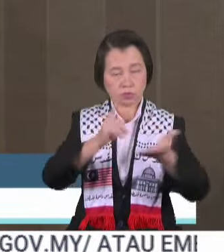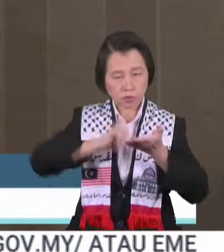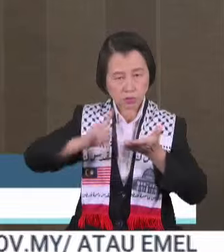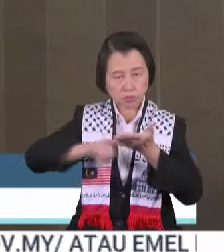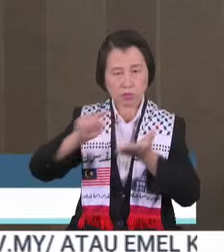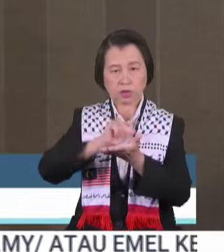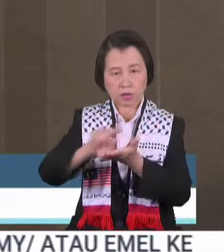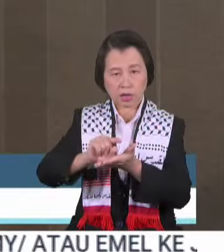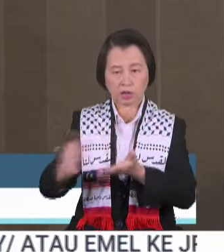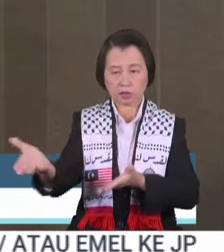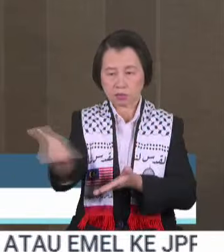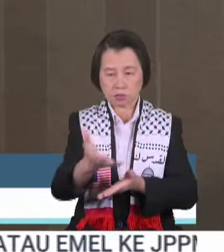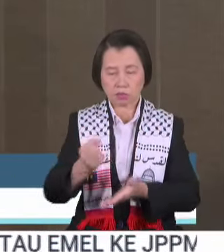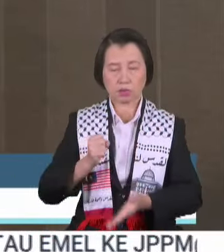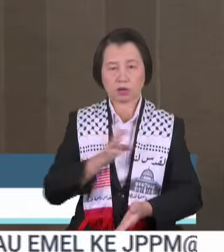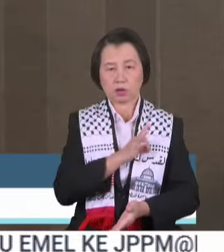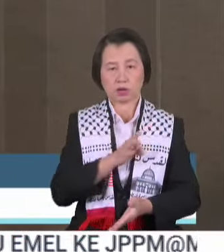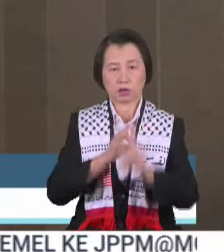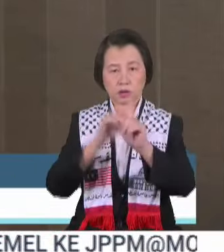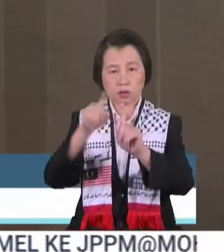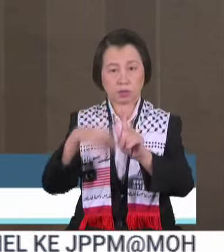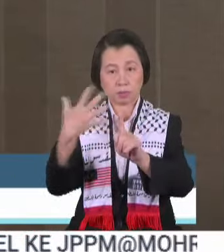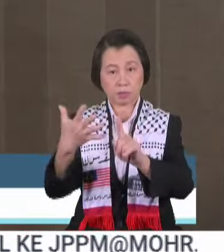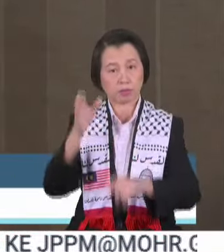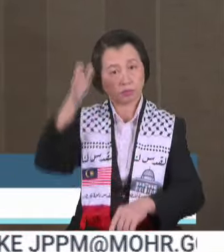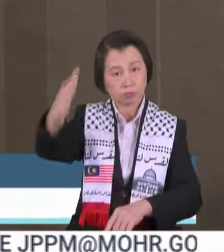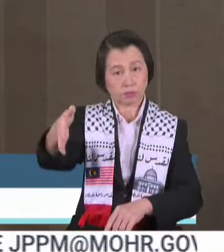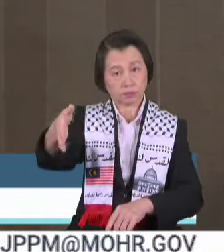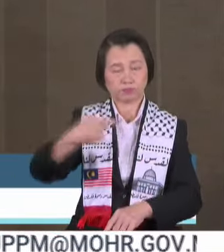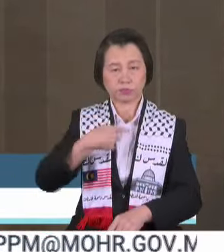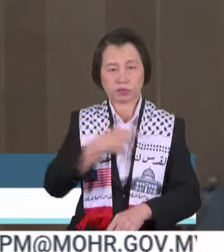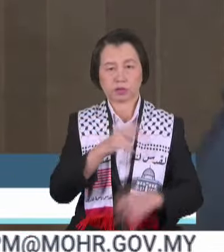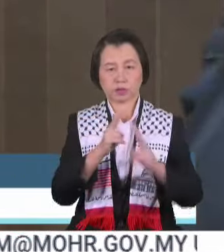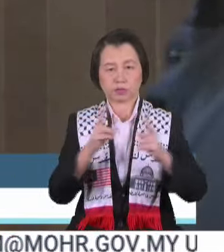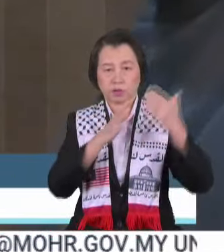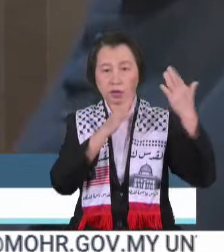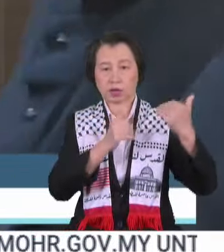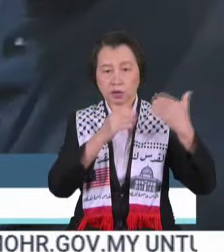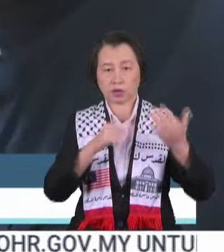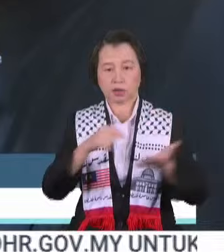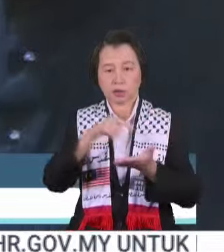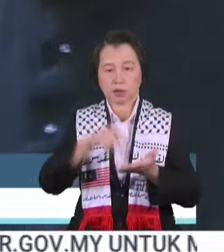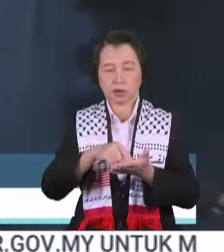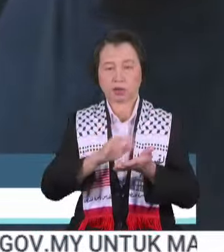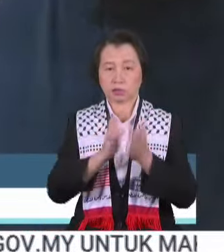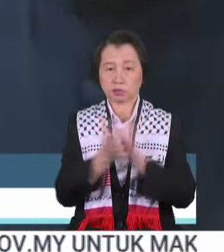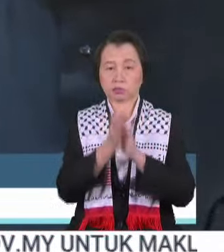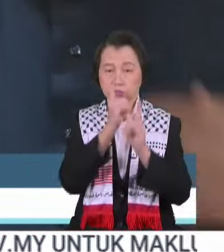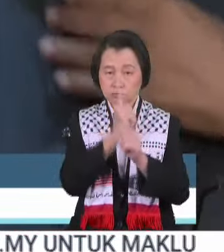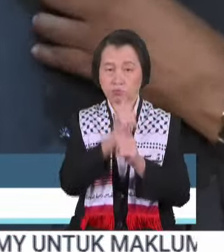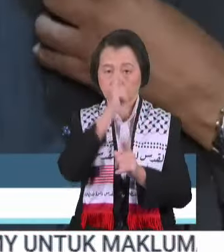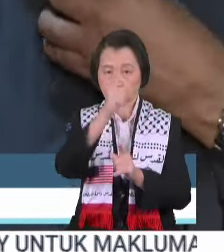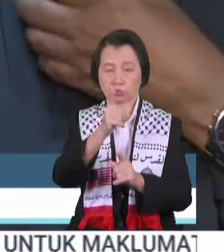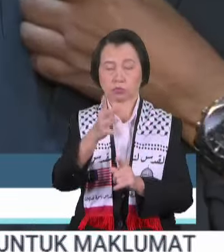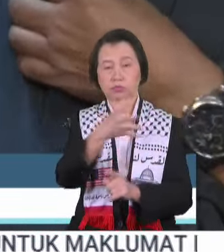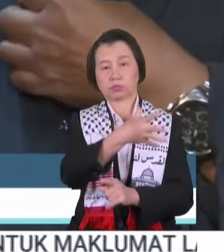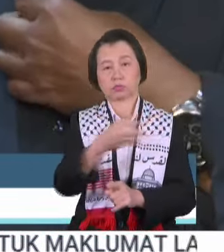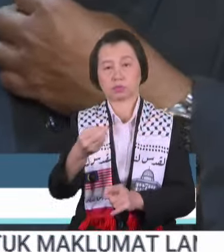semakan gaji sektor awam pada 1 Mei yang akan datang ini. Kita amat berharap supaya ini menjadi satu kenyataan